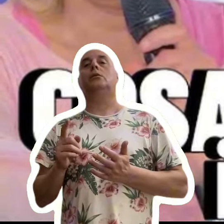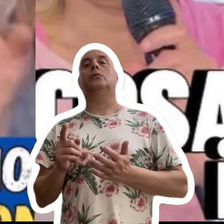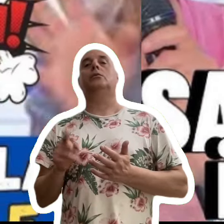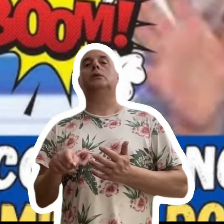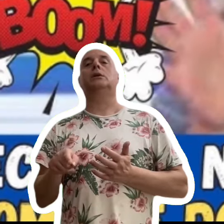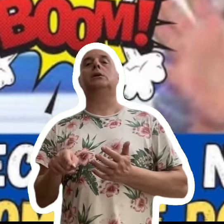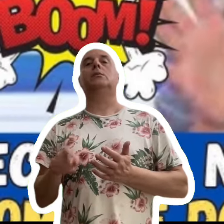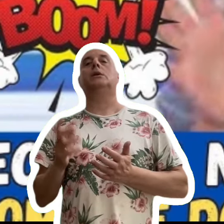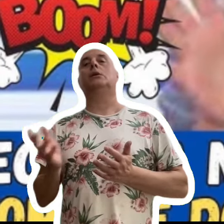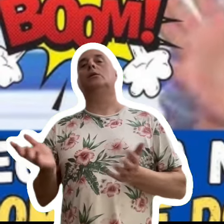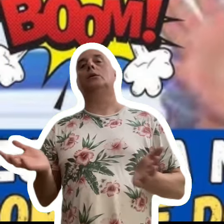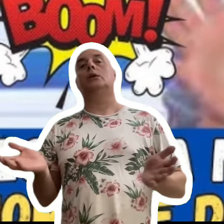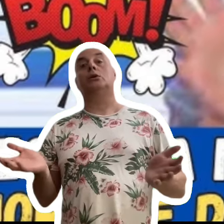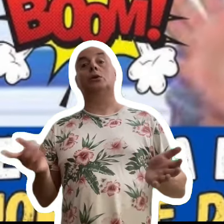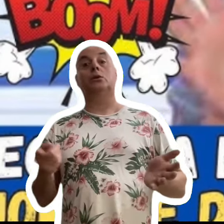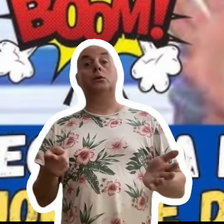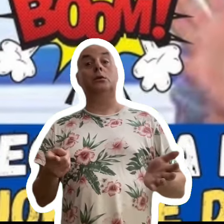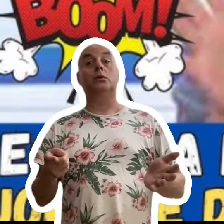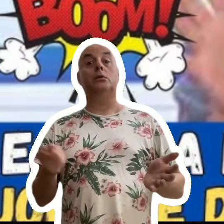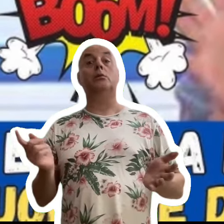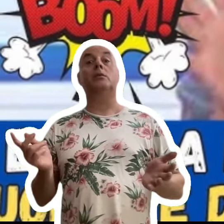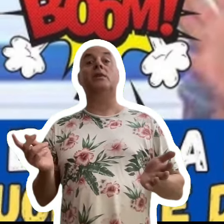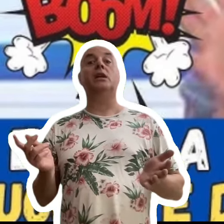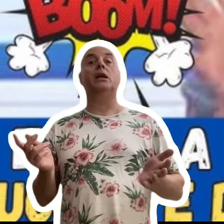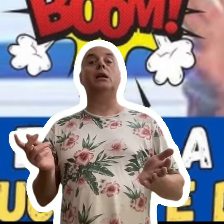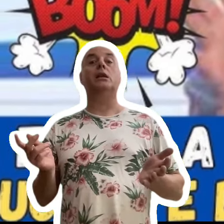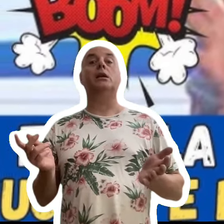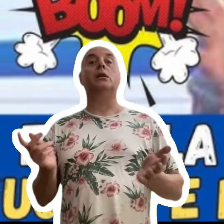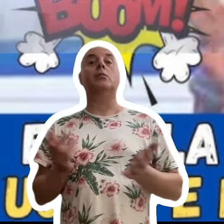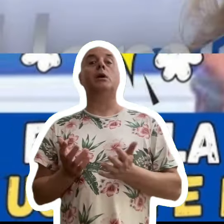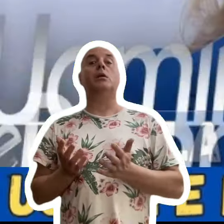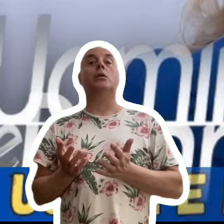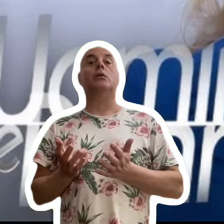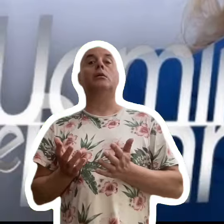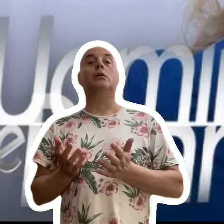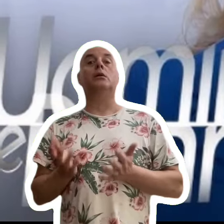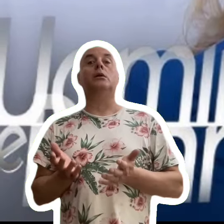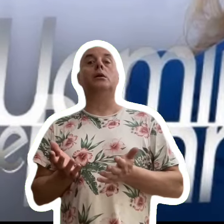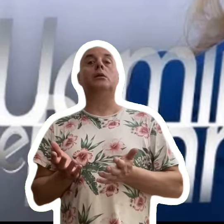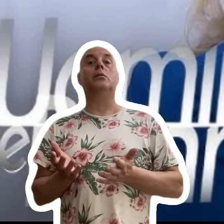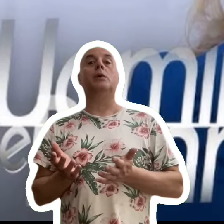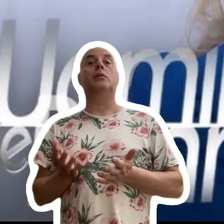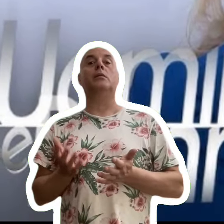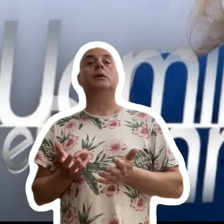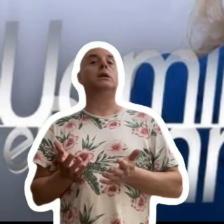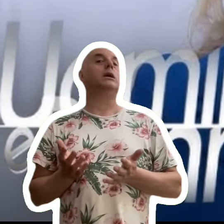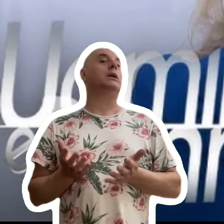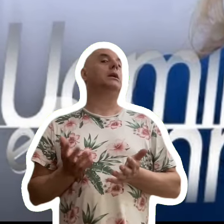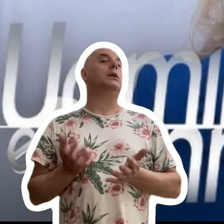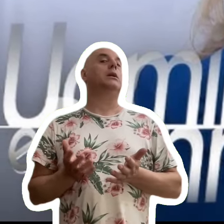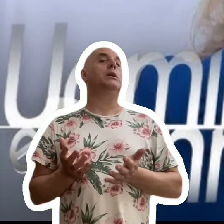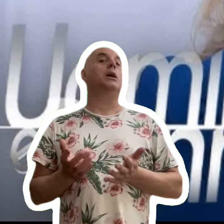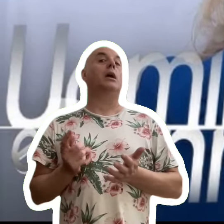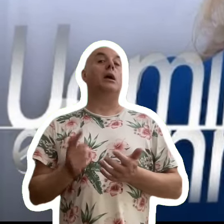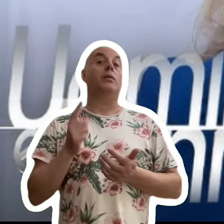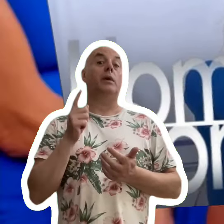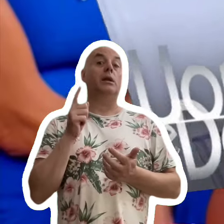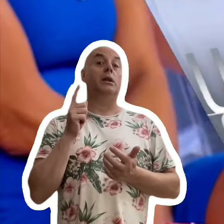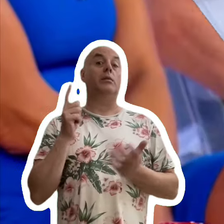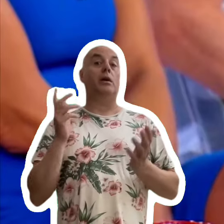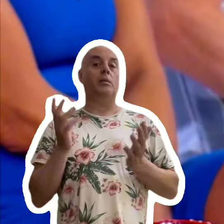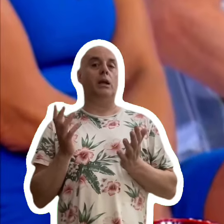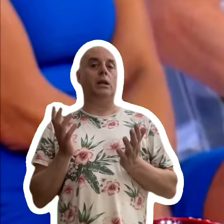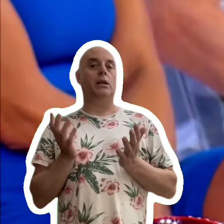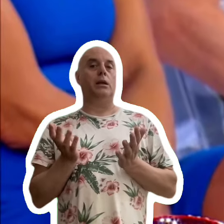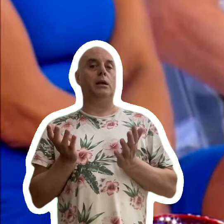riaffacciato in studio a distanza di un po' di mesi dalla fine del suo percorso da tronista Maria De Filippi e